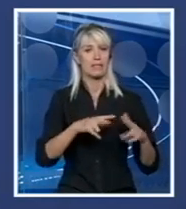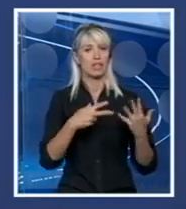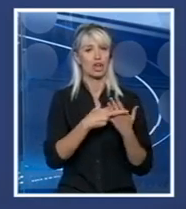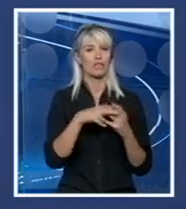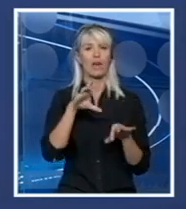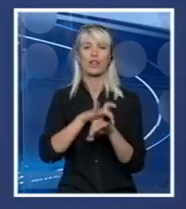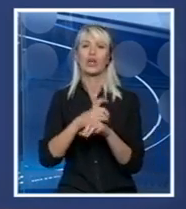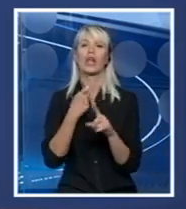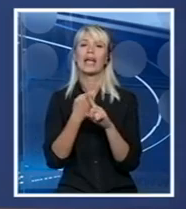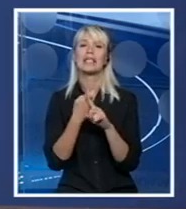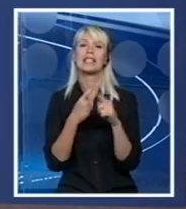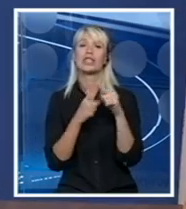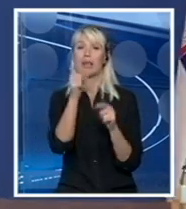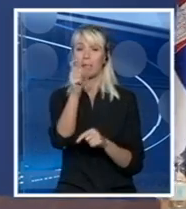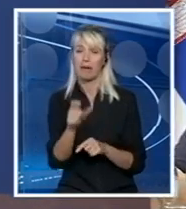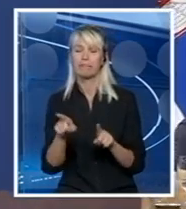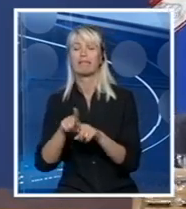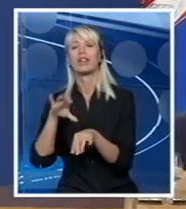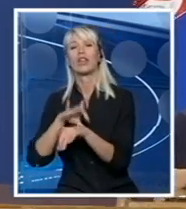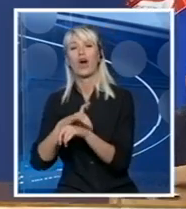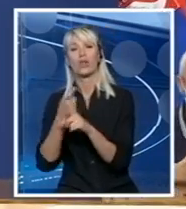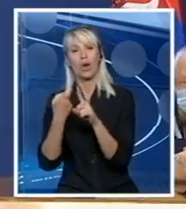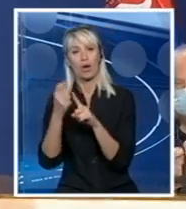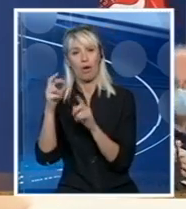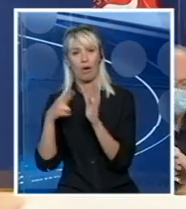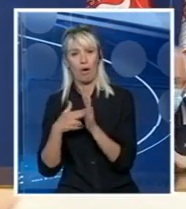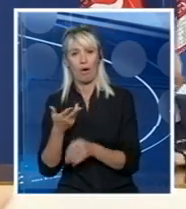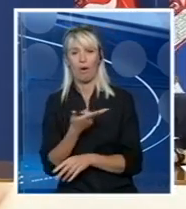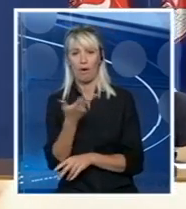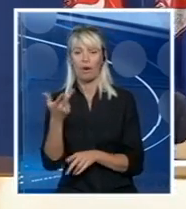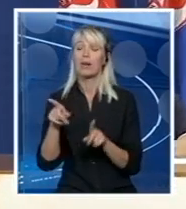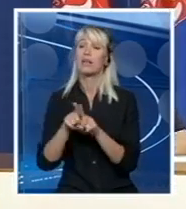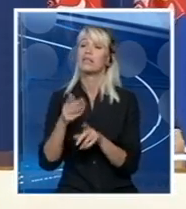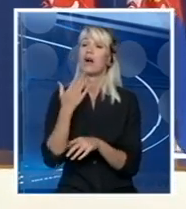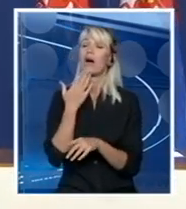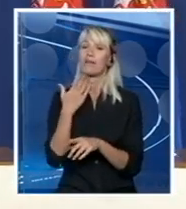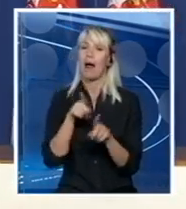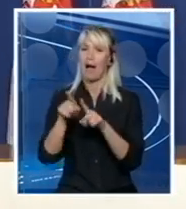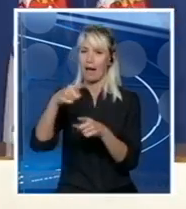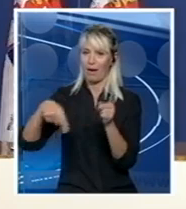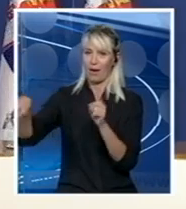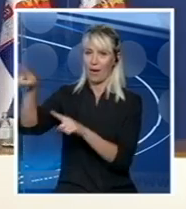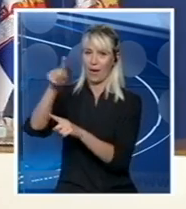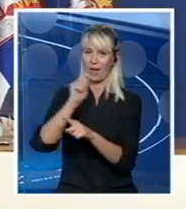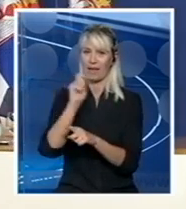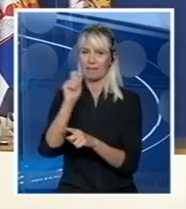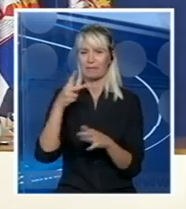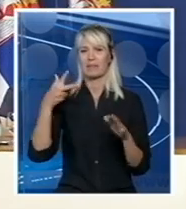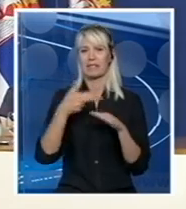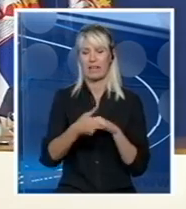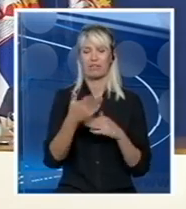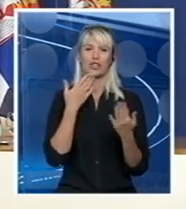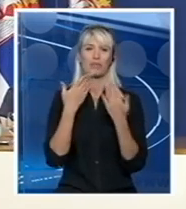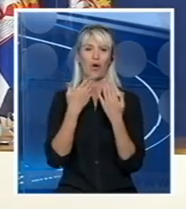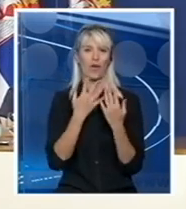doktorki Kisić-Tepavčević i doktoru Predragu Konu. Hvala i vama, drage kolege. Ovim je današnja konferencija za medije završena,